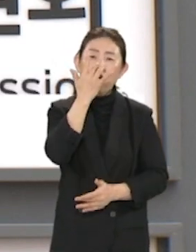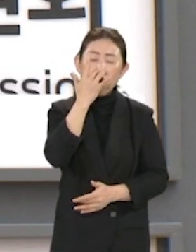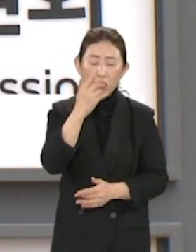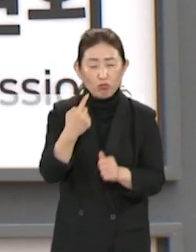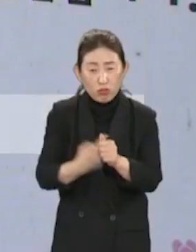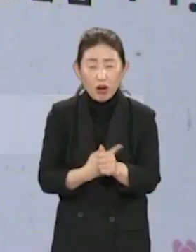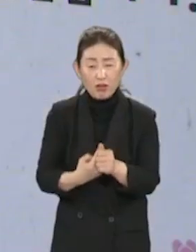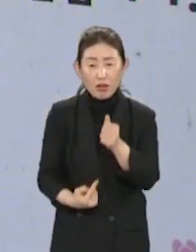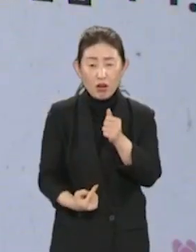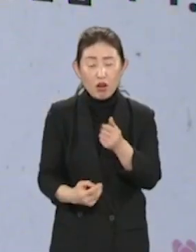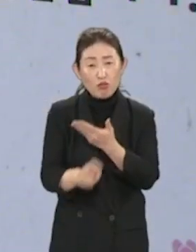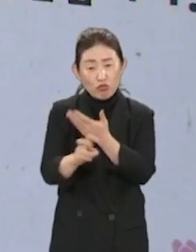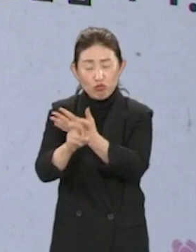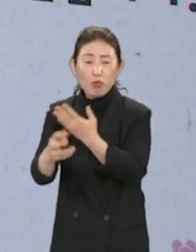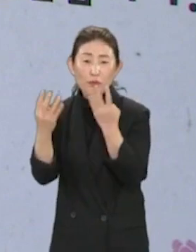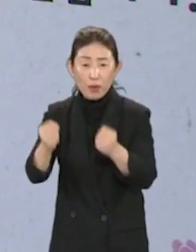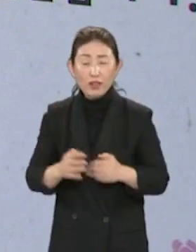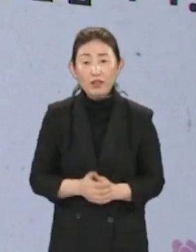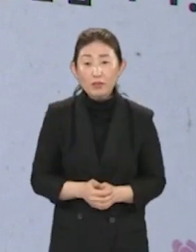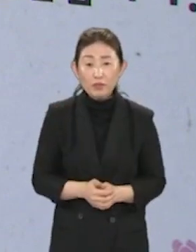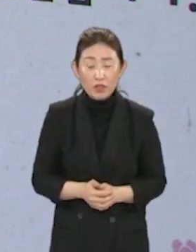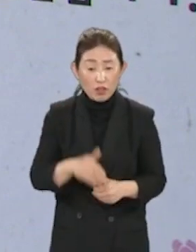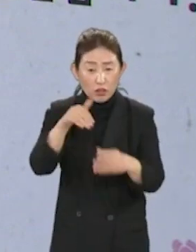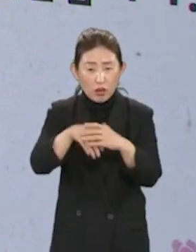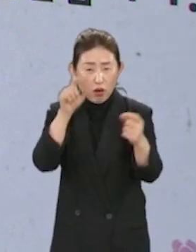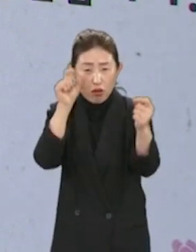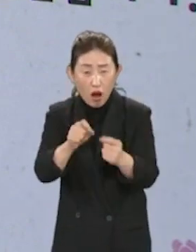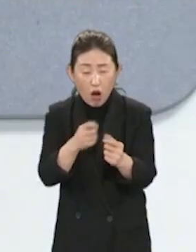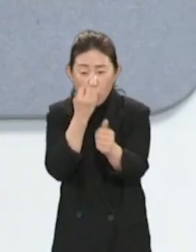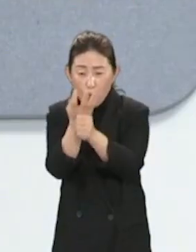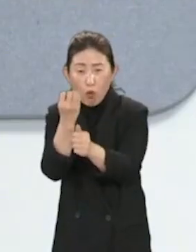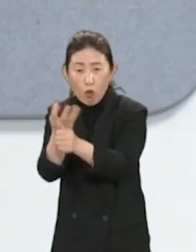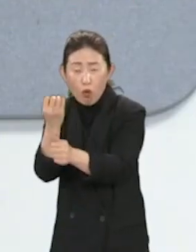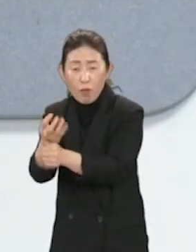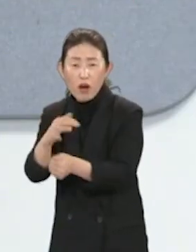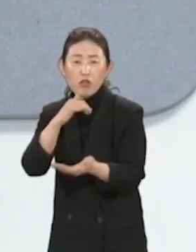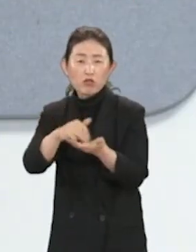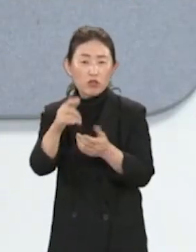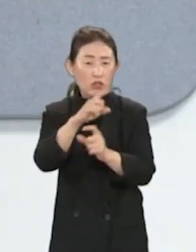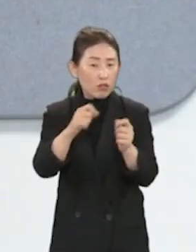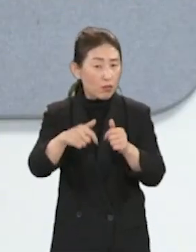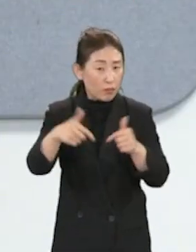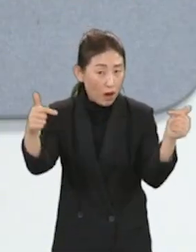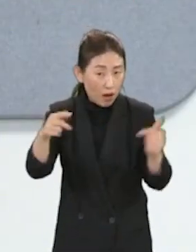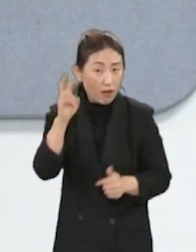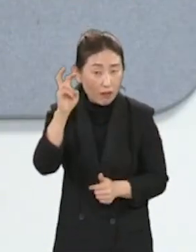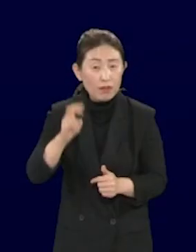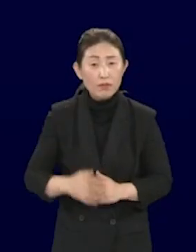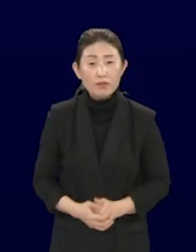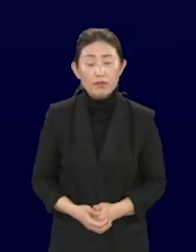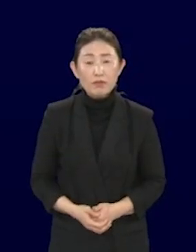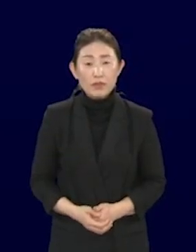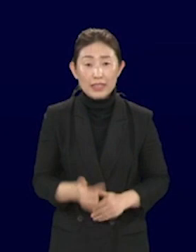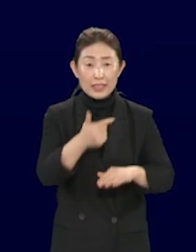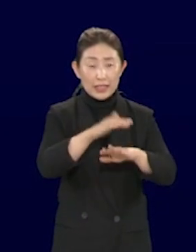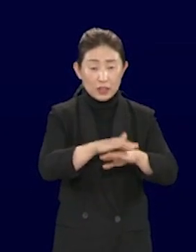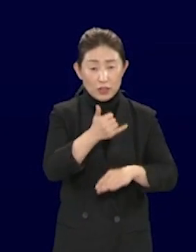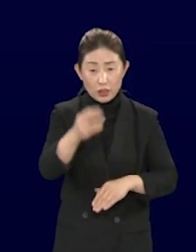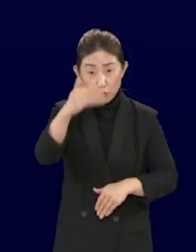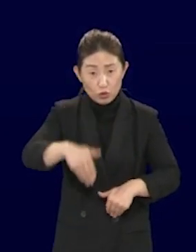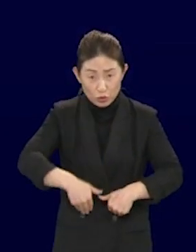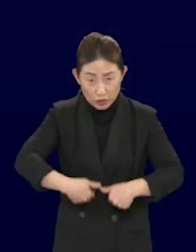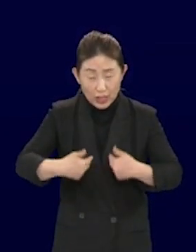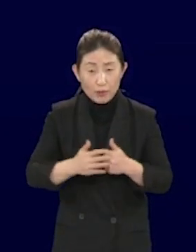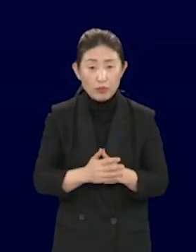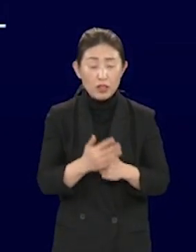같습니다. 조합장 선거가 다가올수록 고발되는 위법 행위가 더 늘어날 것으로 예상됩니다. 대전, 세종,